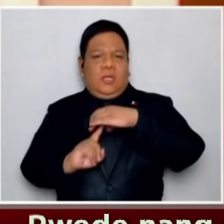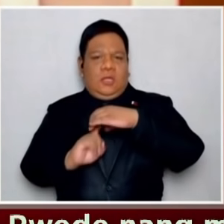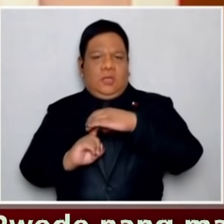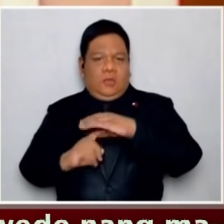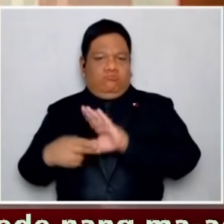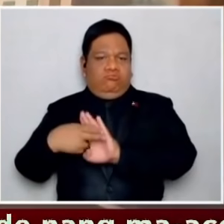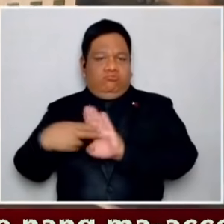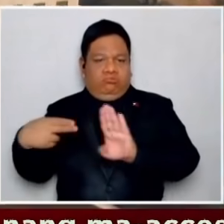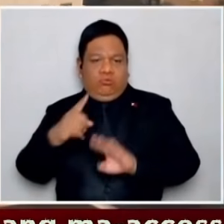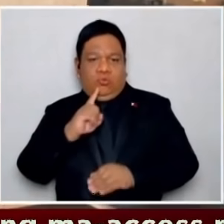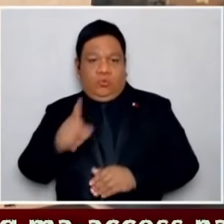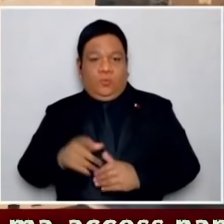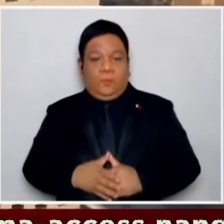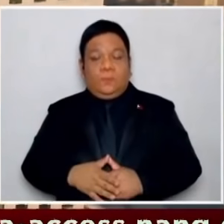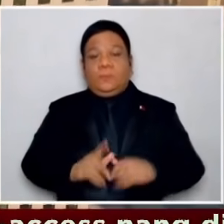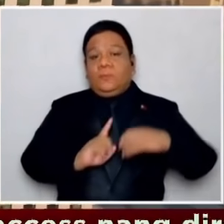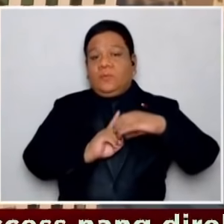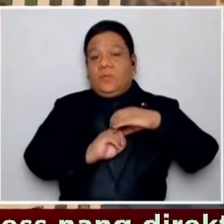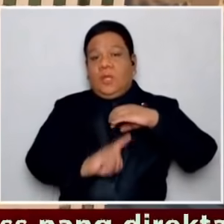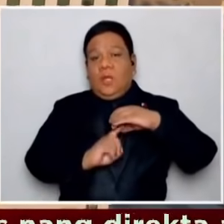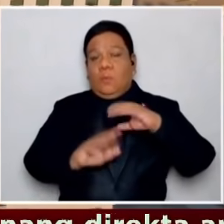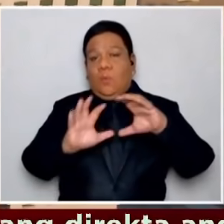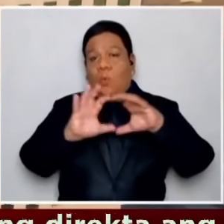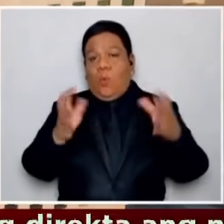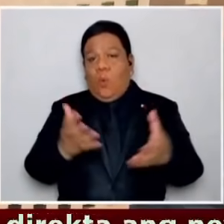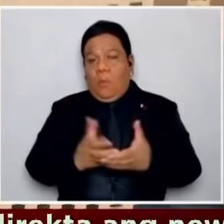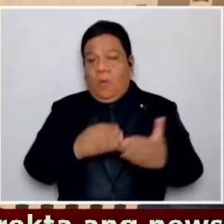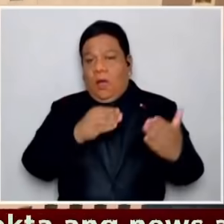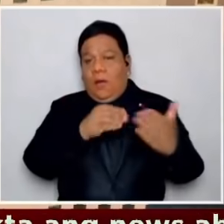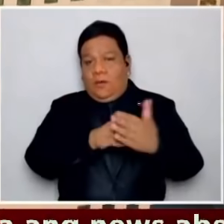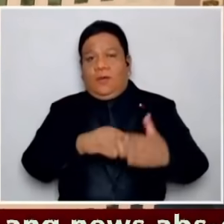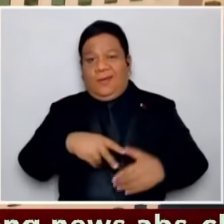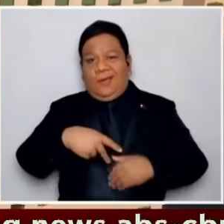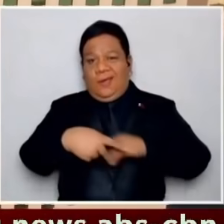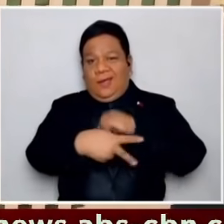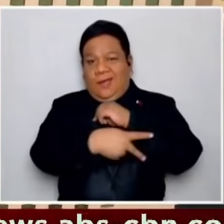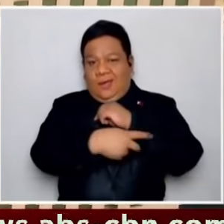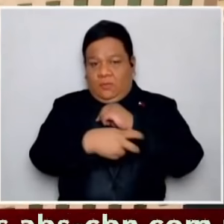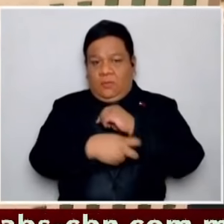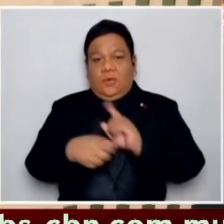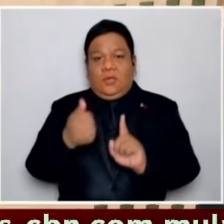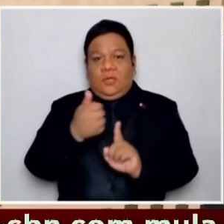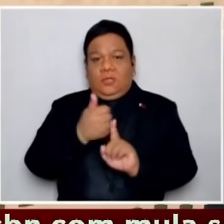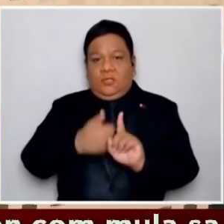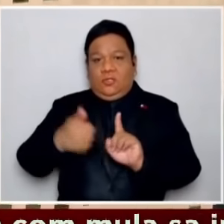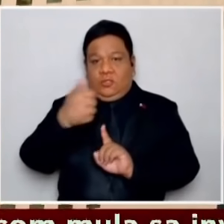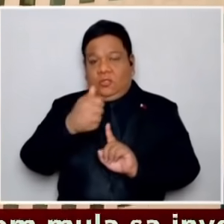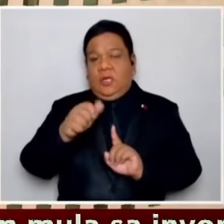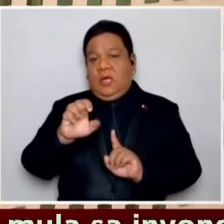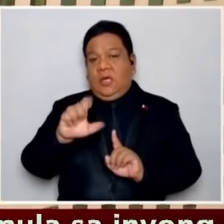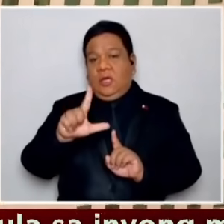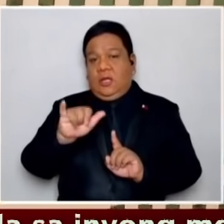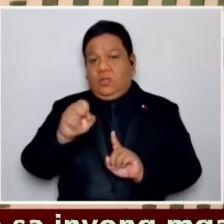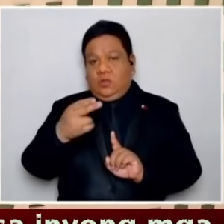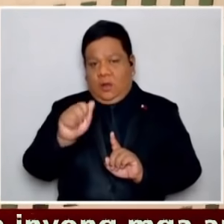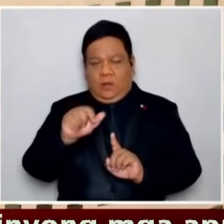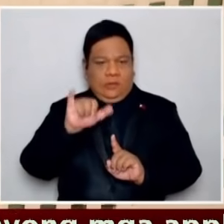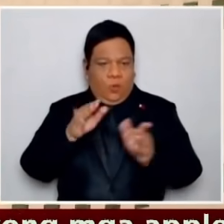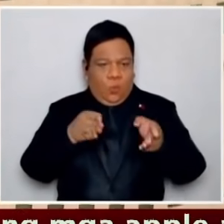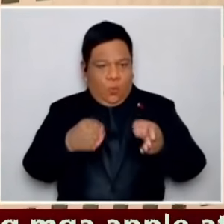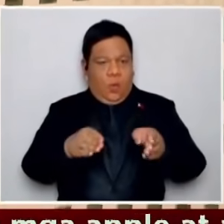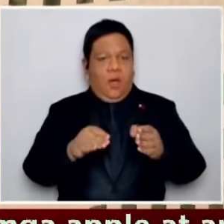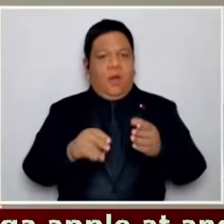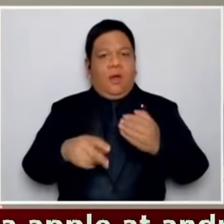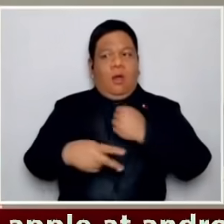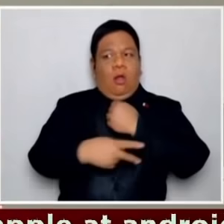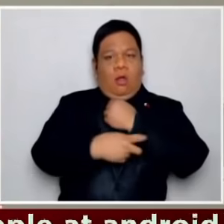Global Anti-Piracy and Content Security Head Alicia Lawrence, isa itong paraan para matigil ang pamimirata